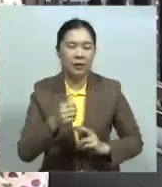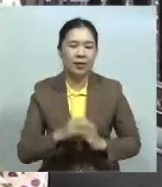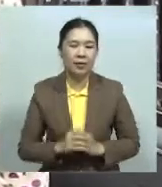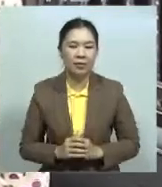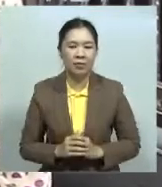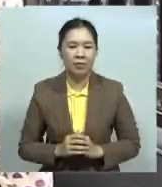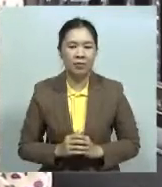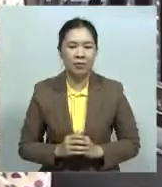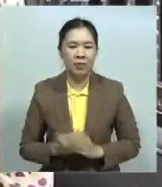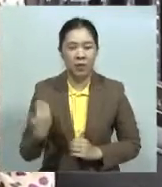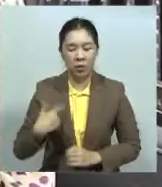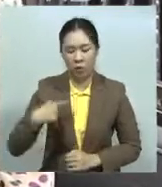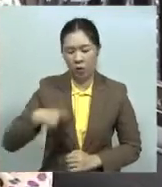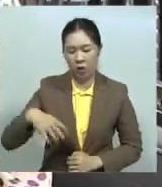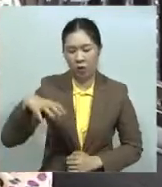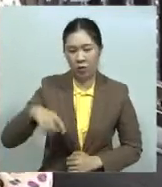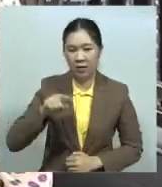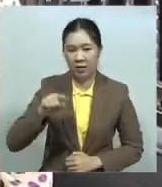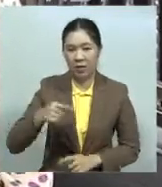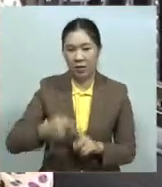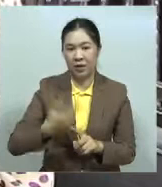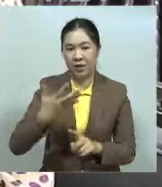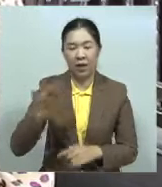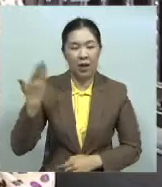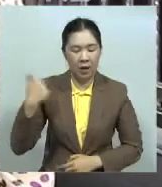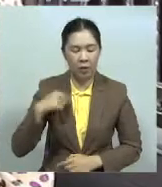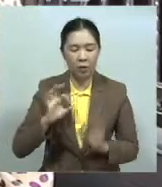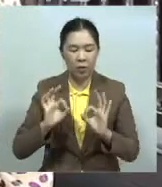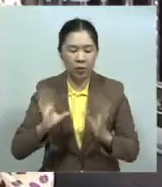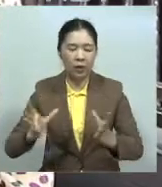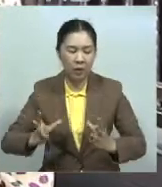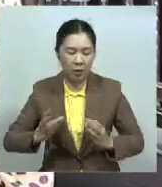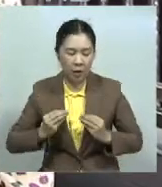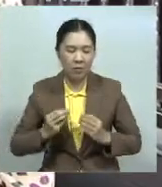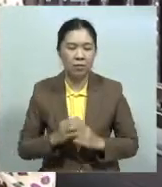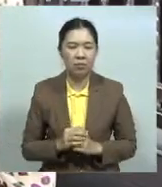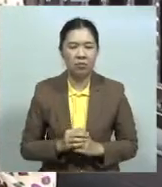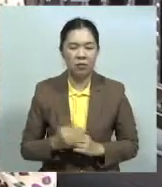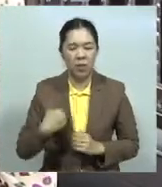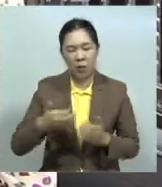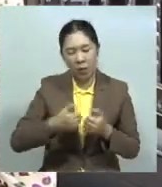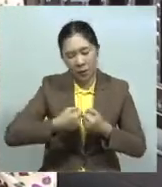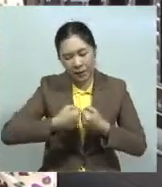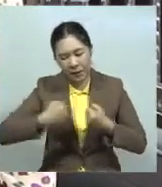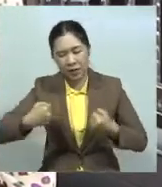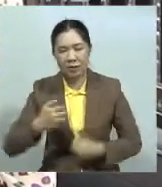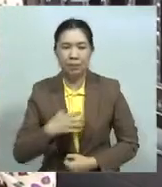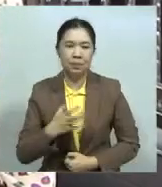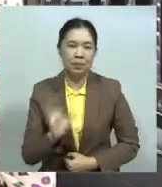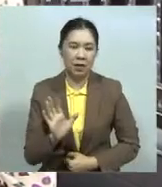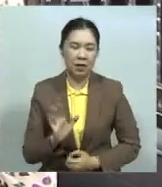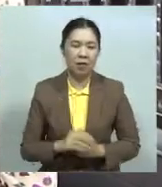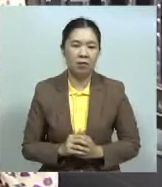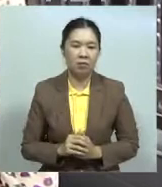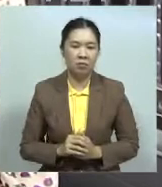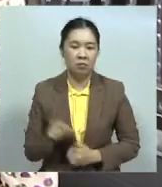หลังจากคำพิพากษาของศาลเมื่อเดือนพฤษภาคมก็น้อมรับคำสั่งศาลไม่อยากจะให้ยืดเยื้อก็รอให้คู่กรณีเขาว่า